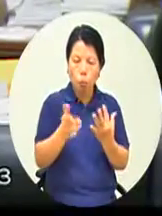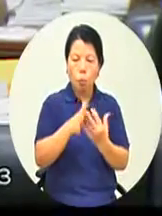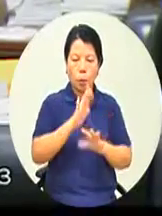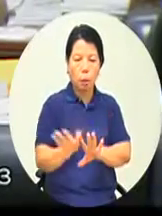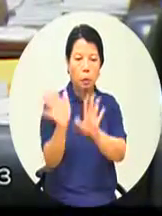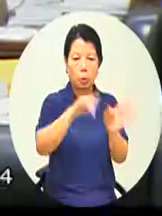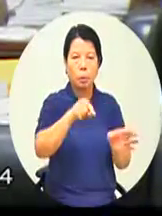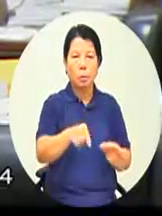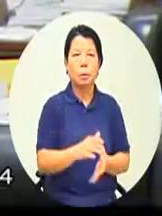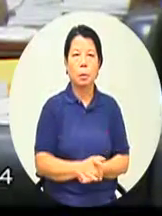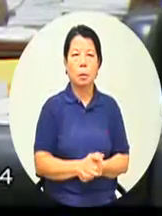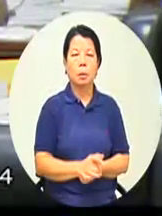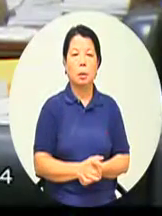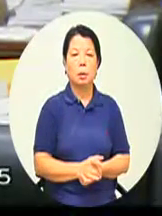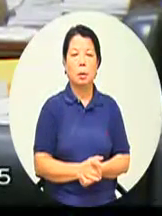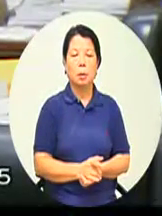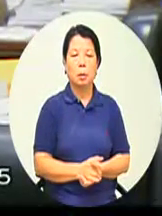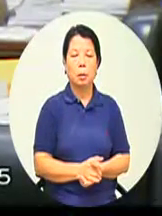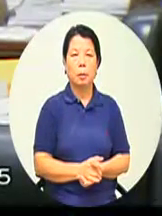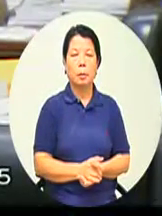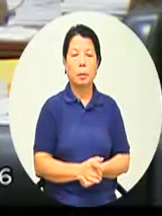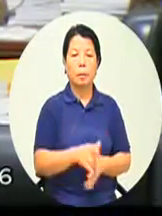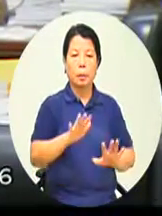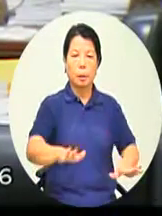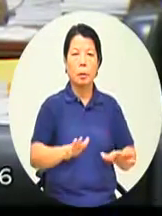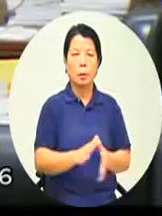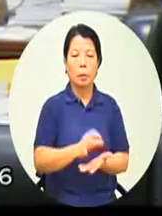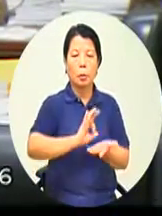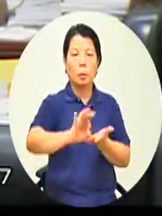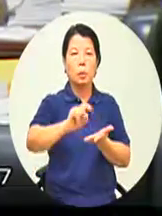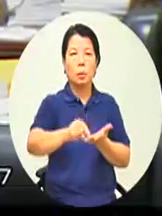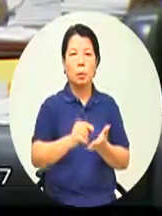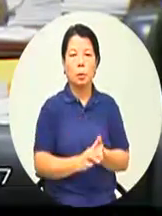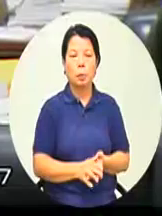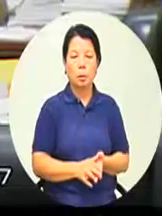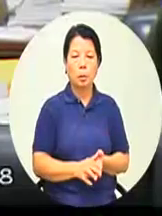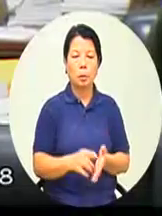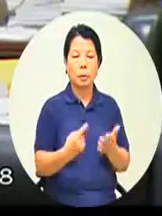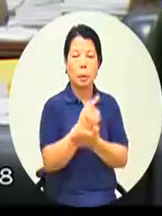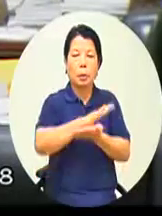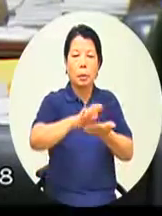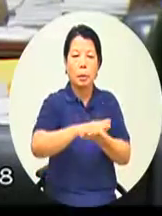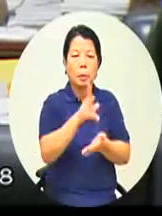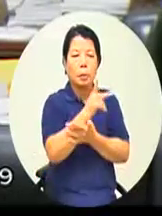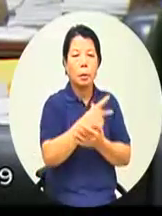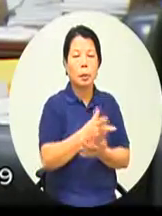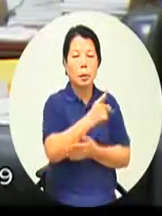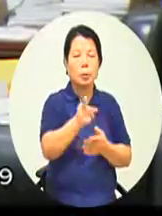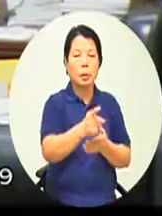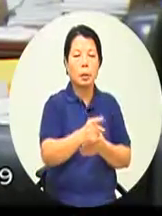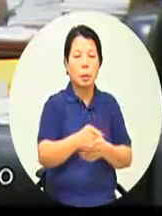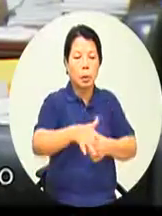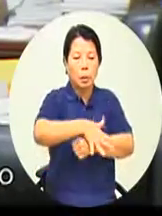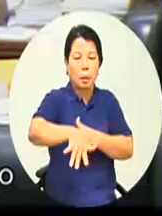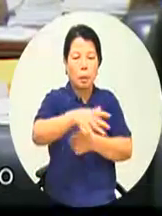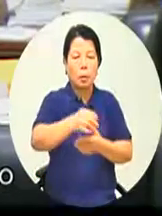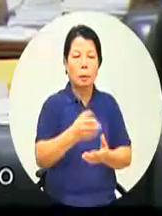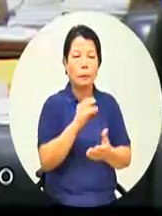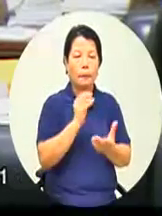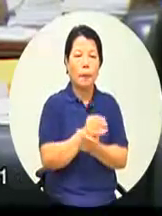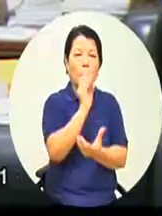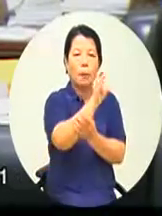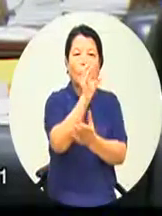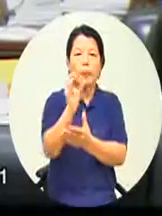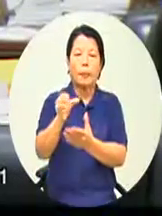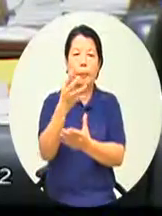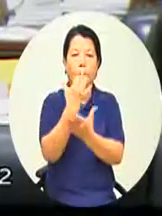况，那所以呢，其实他现在用的这个只是单纯就是借 借给另外一个单位去存放资料所使